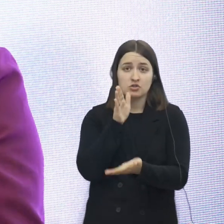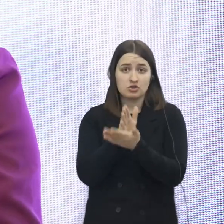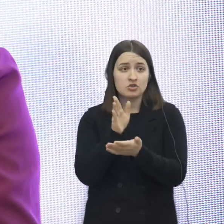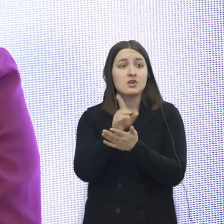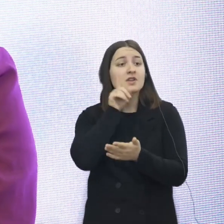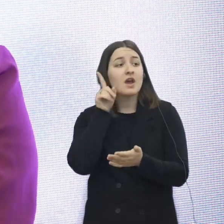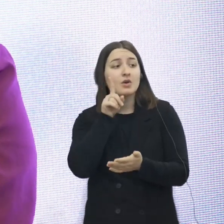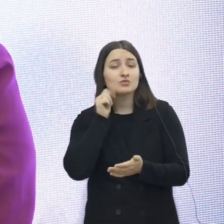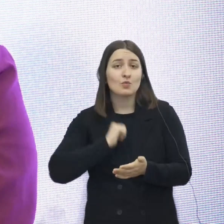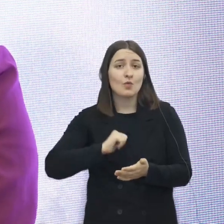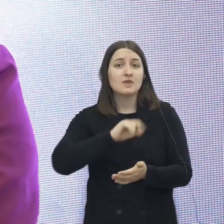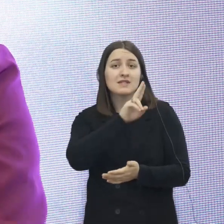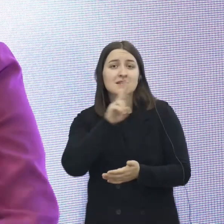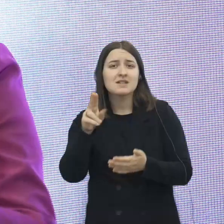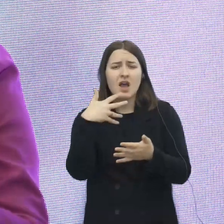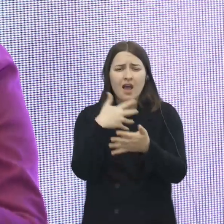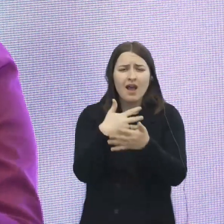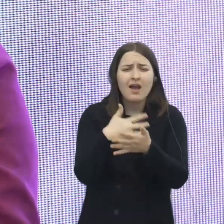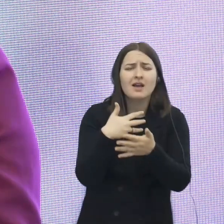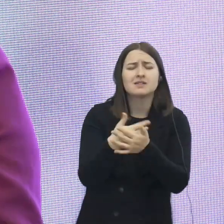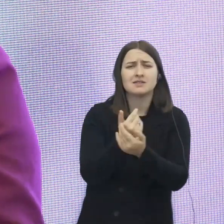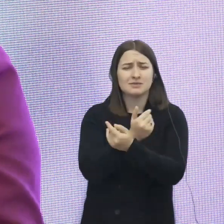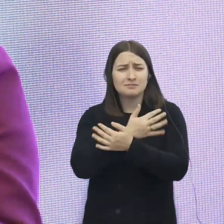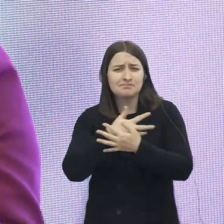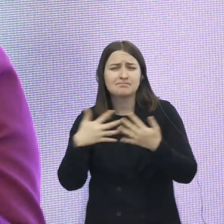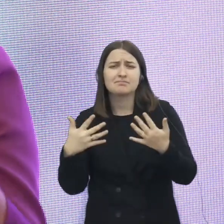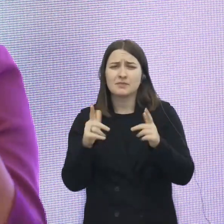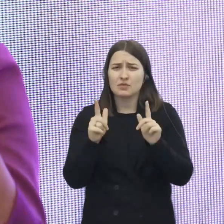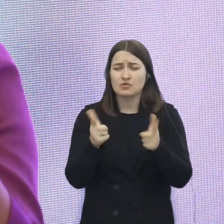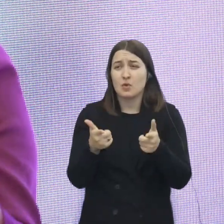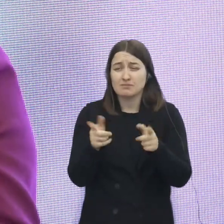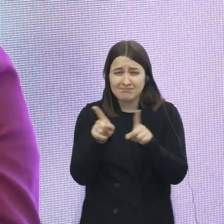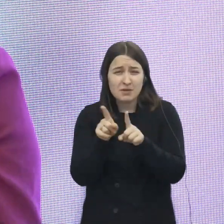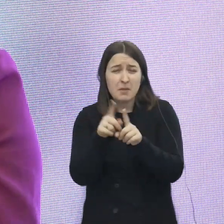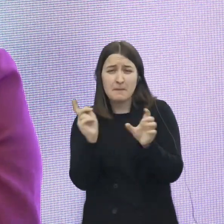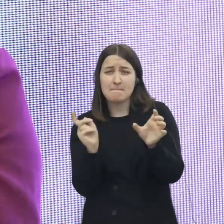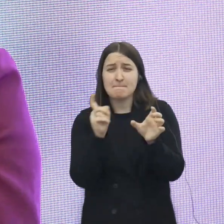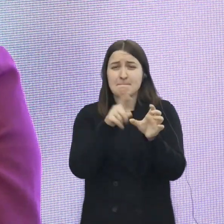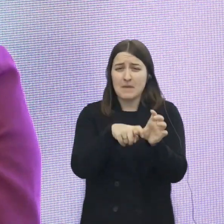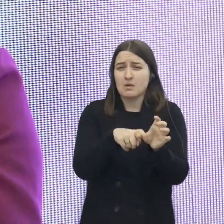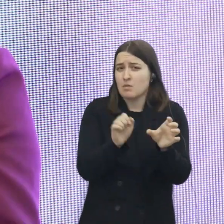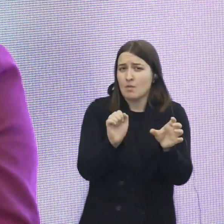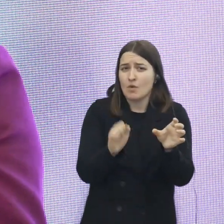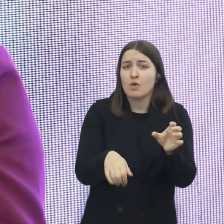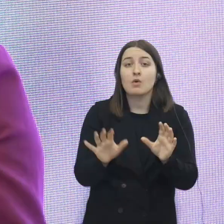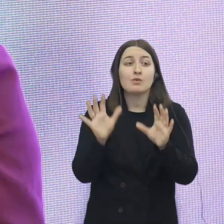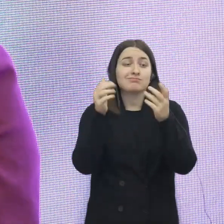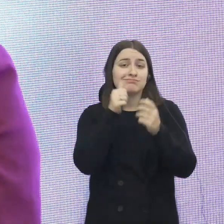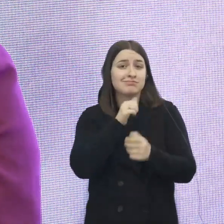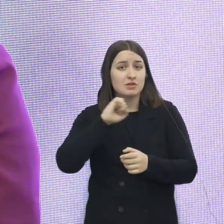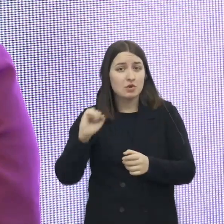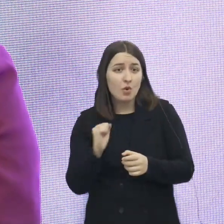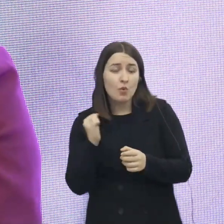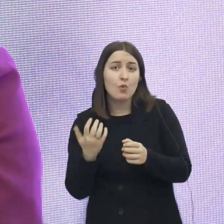yra aktyvūs, jie gali irgi pasigauti šitas tendencijas, jeigu, nežinau, draugų kompanijoje, ar